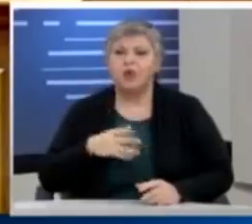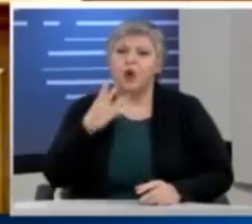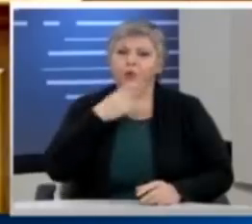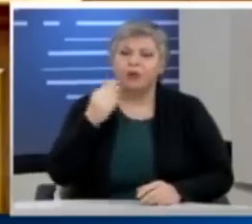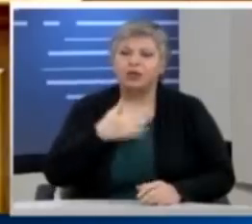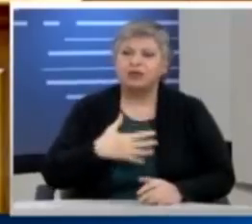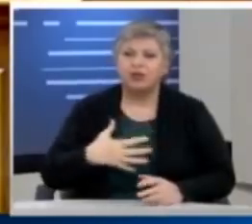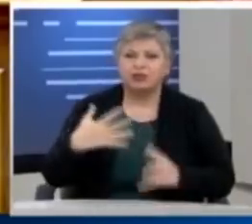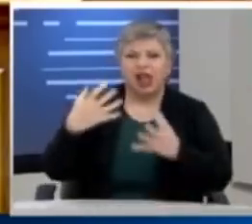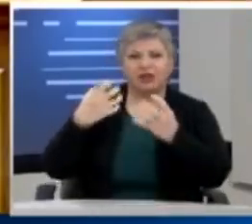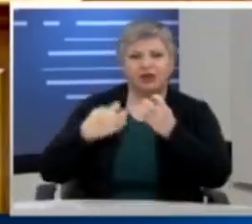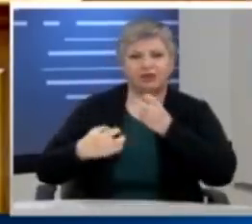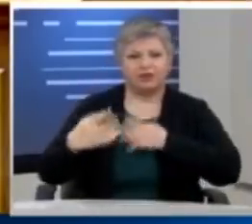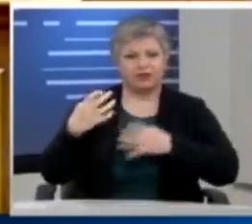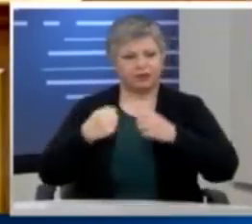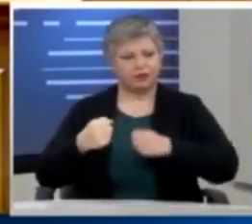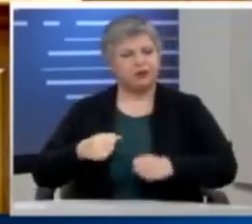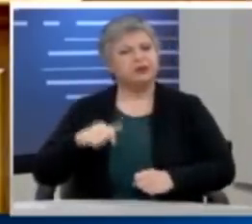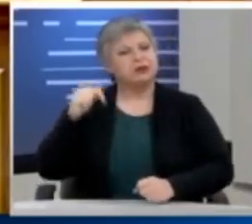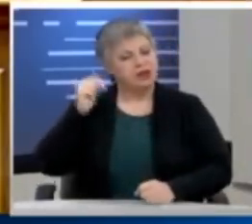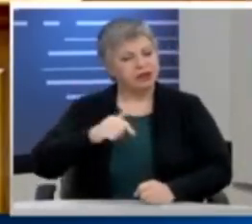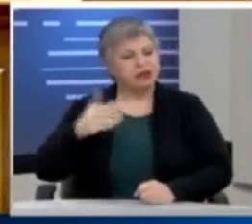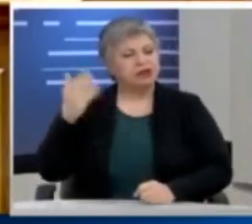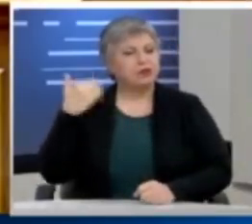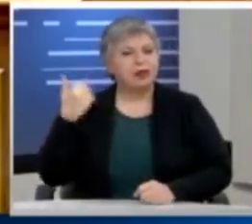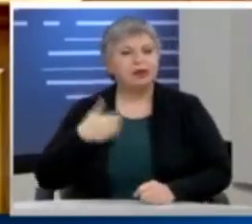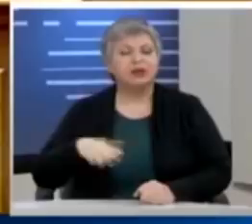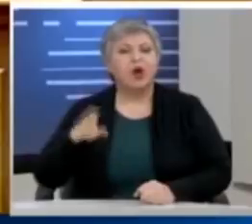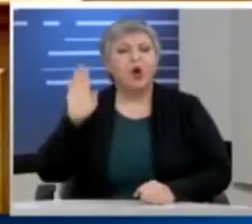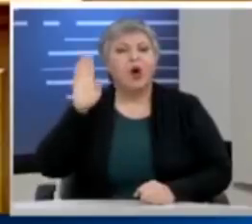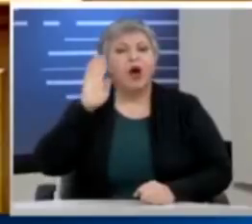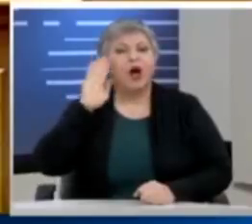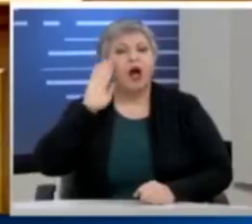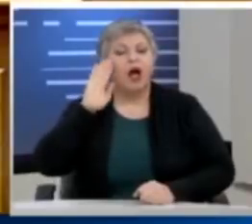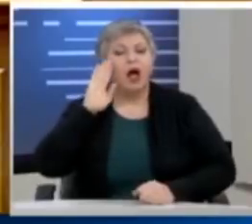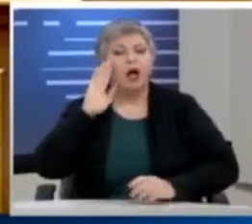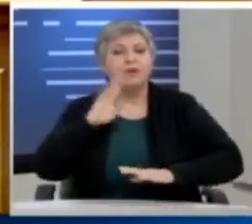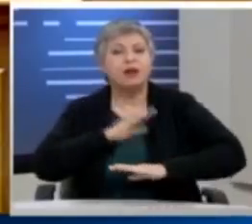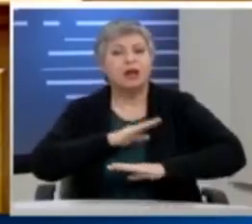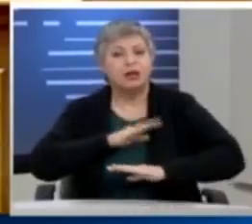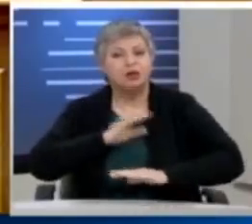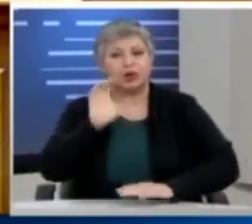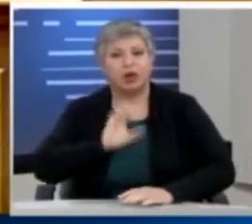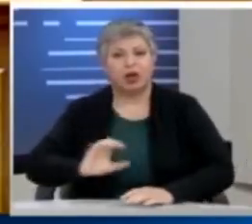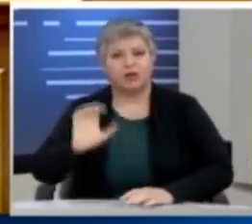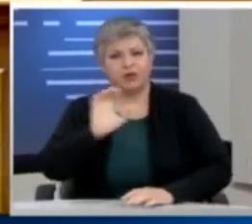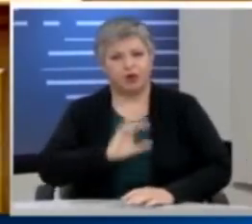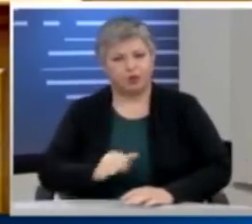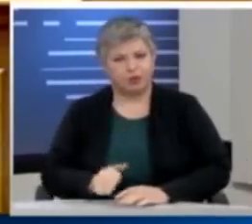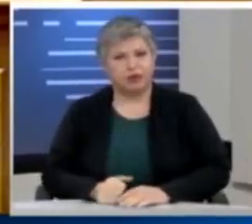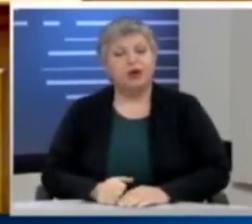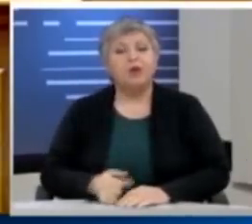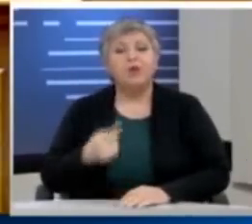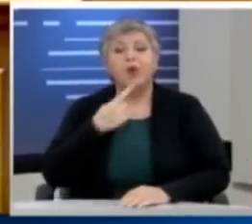ξανά όπως εσείς τους αποκαλούσατε, τους Αμερικανονατοικούς, τους Ευρωπαίους, μέχρι τις αρχές